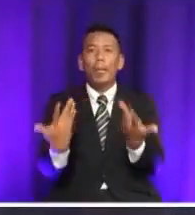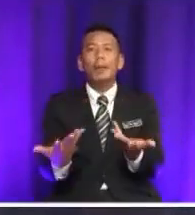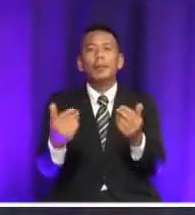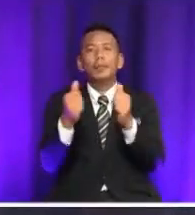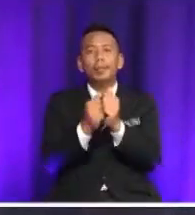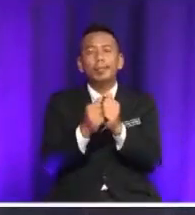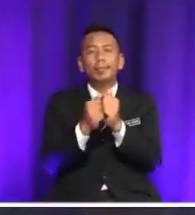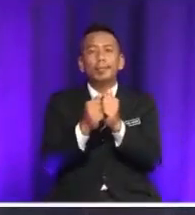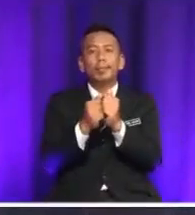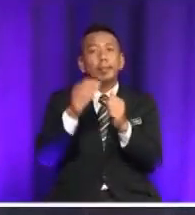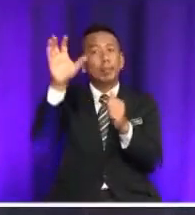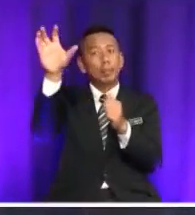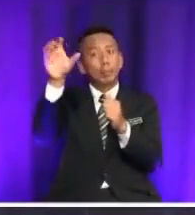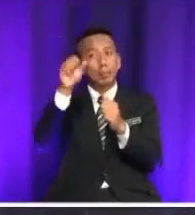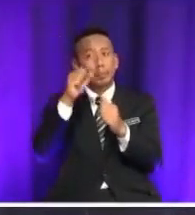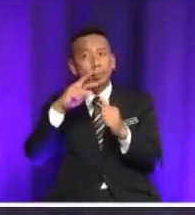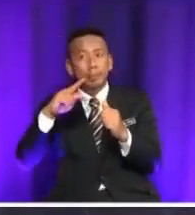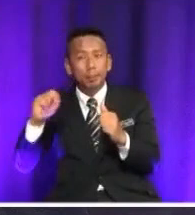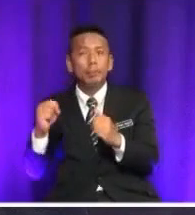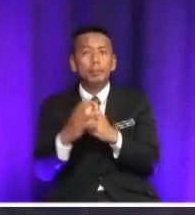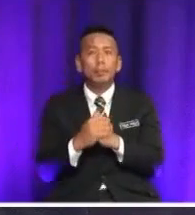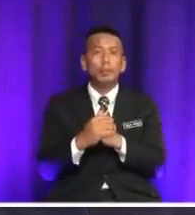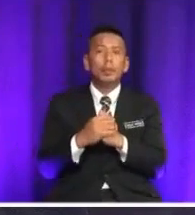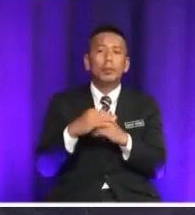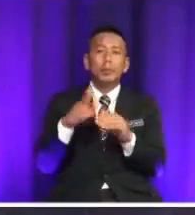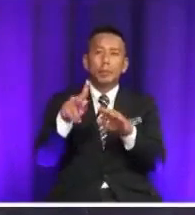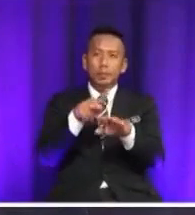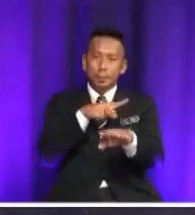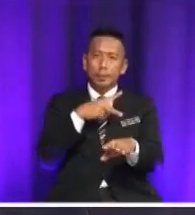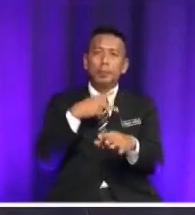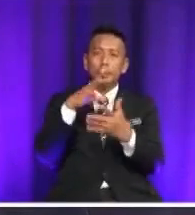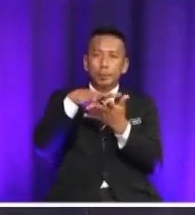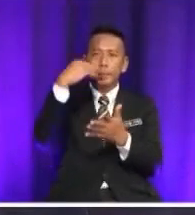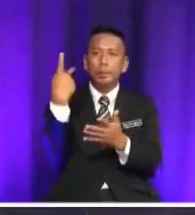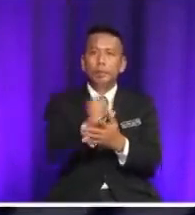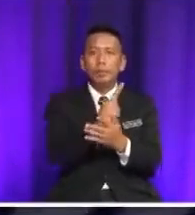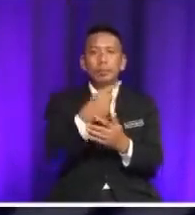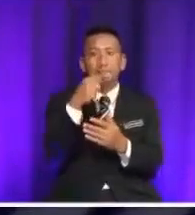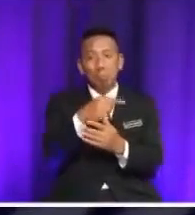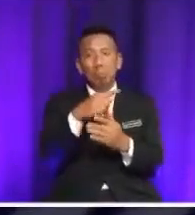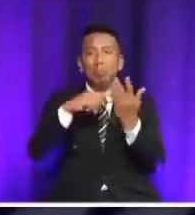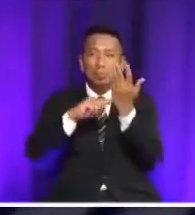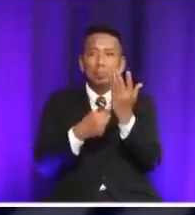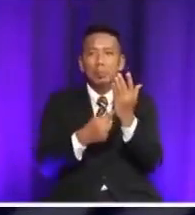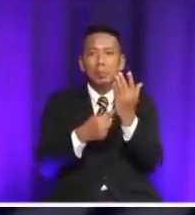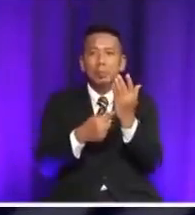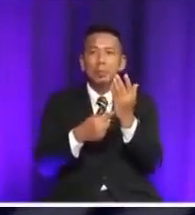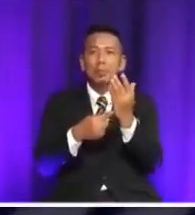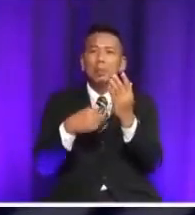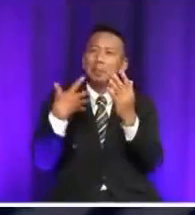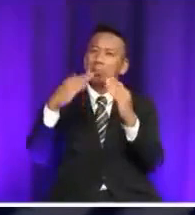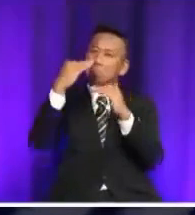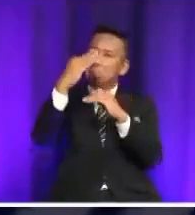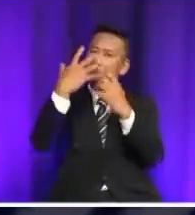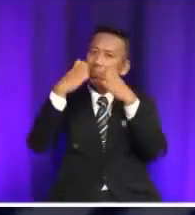investasi saya sepanjang pembelajaran kita itu kan tahap yang